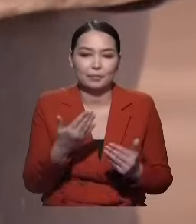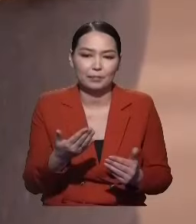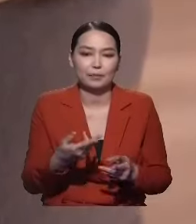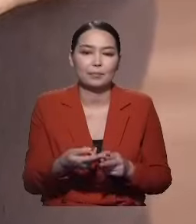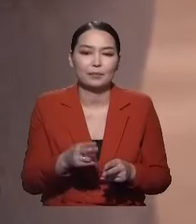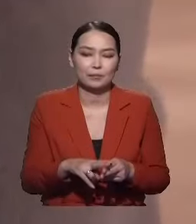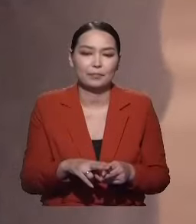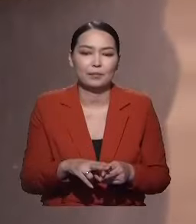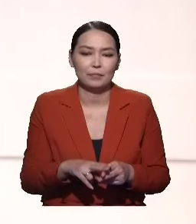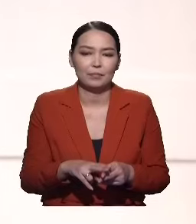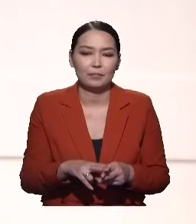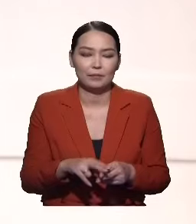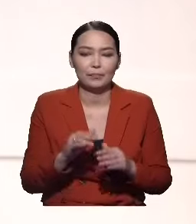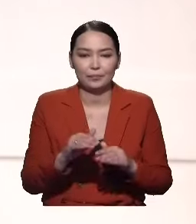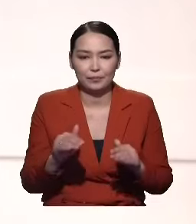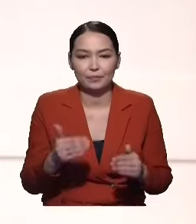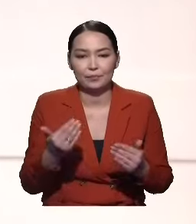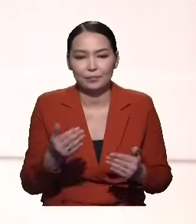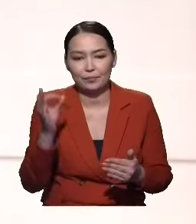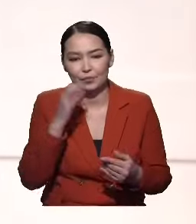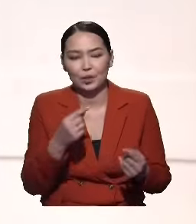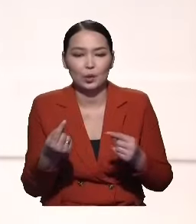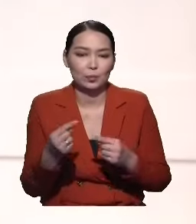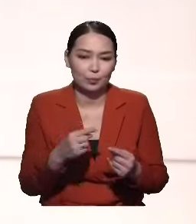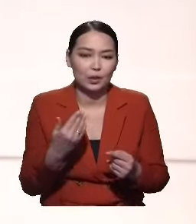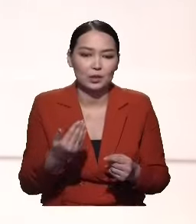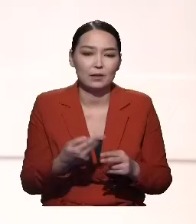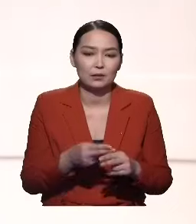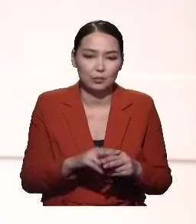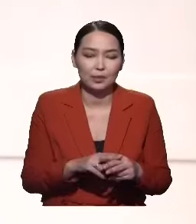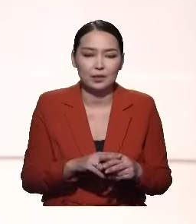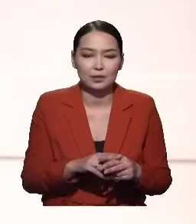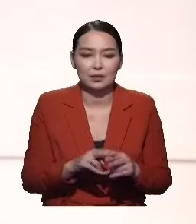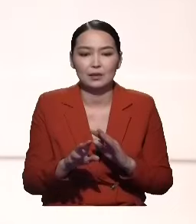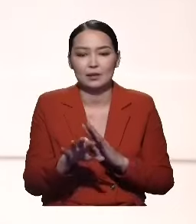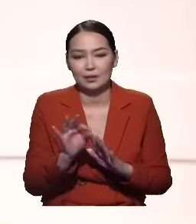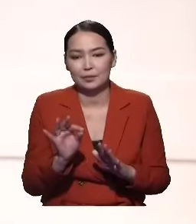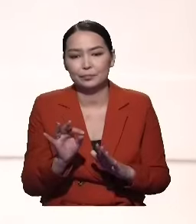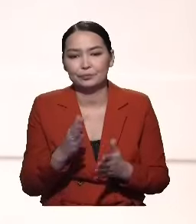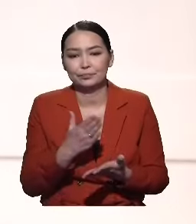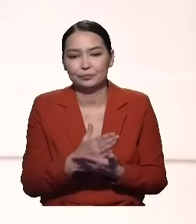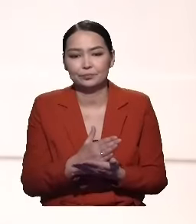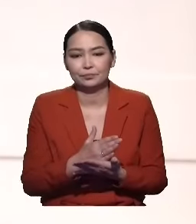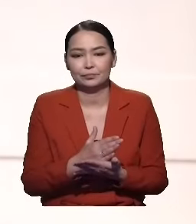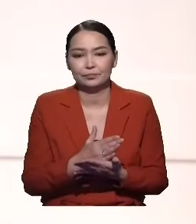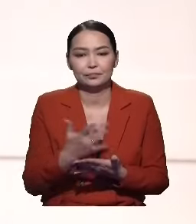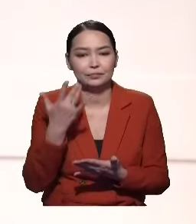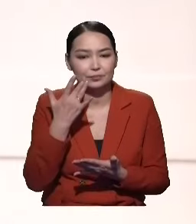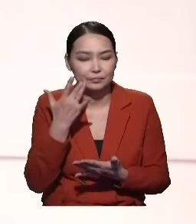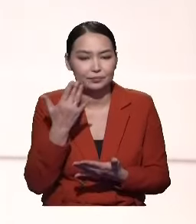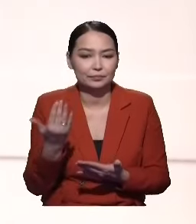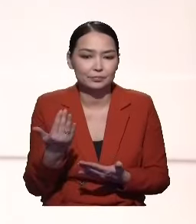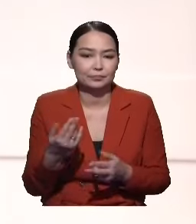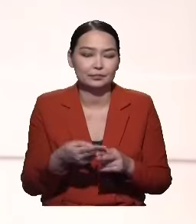разгоняешь, репетируем и так далее, мы друг другу советуем. Я беру у него, у меня что-то берет, и мы... Всегда идет обмен, да,